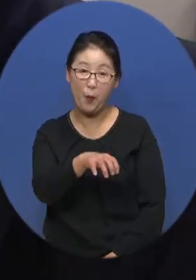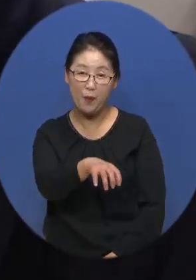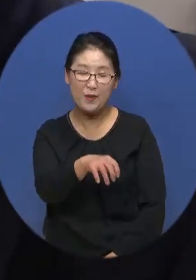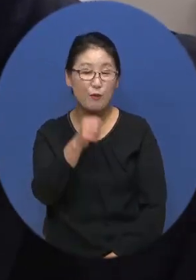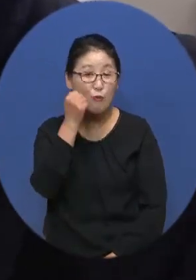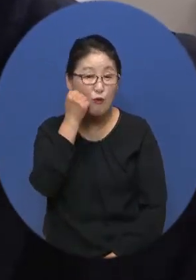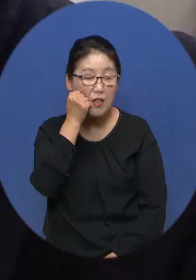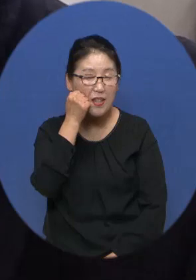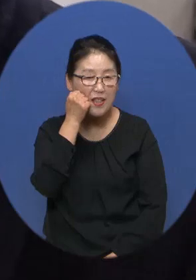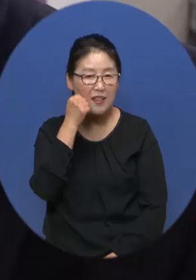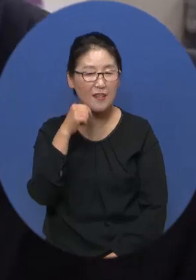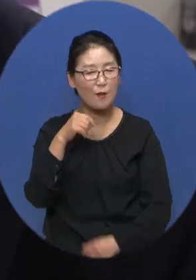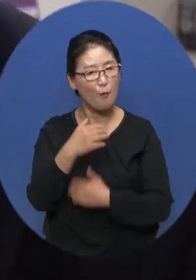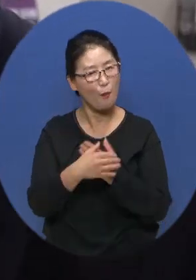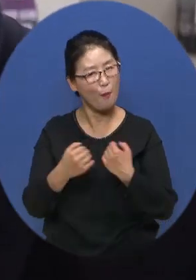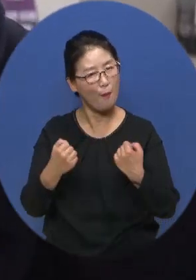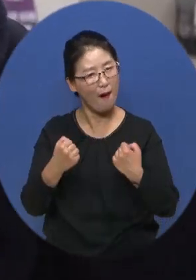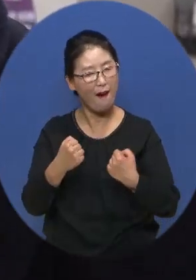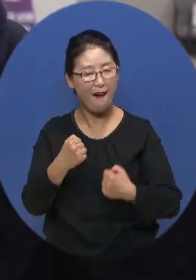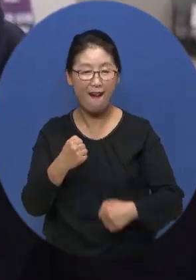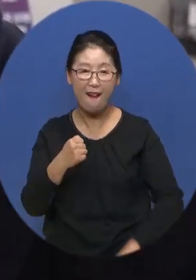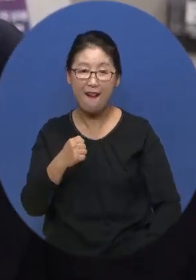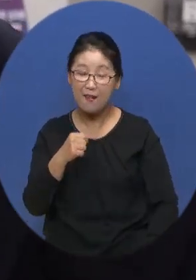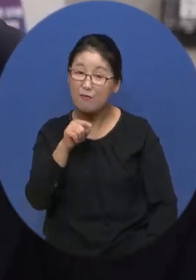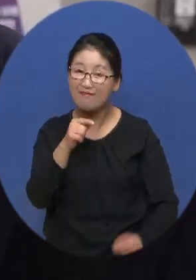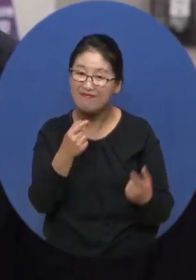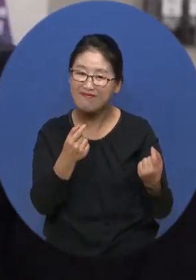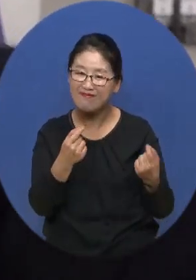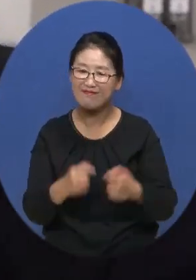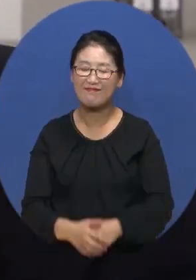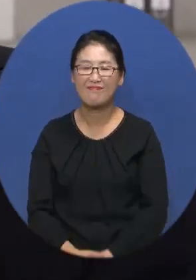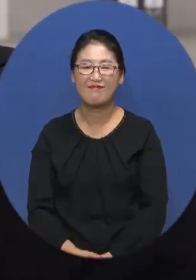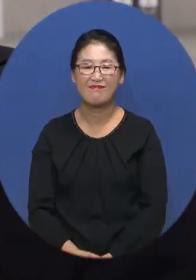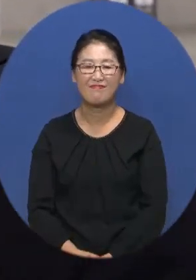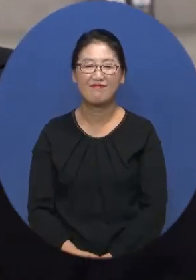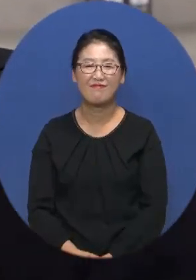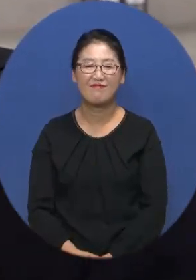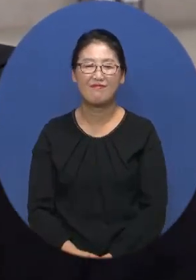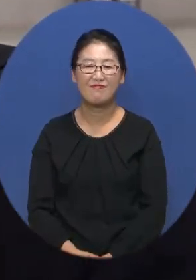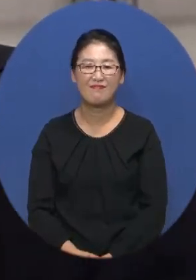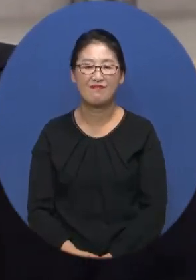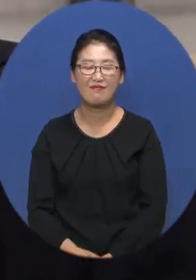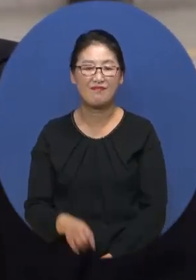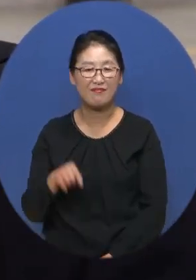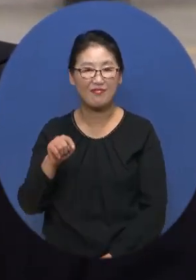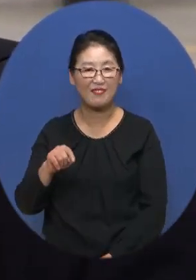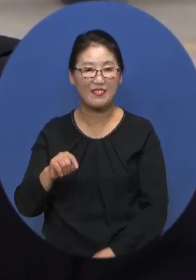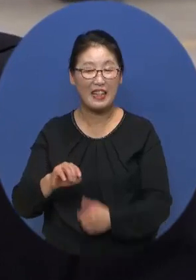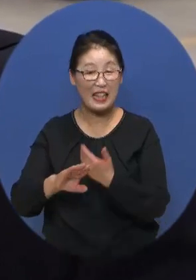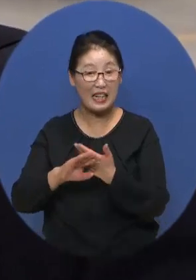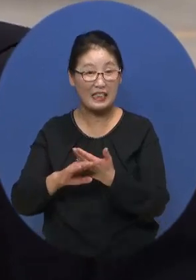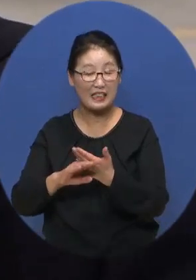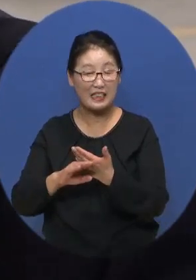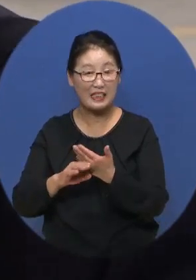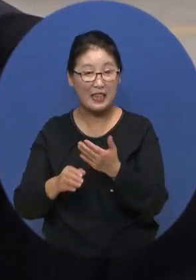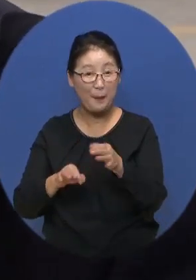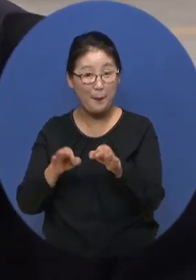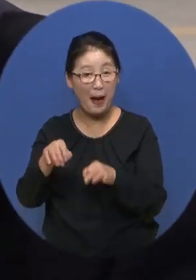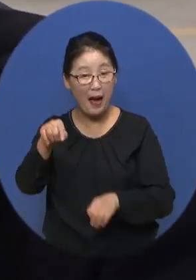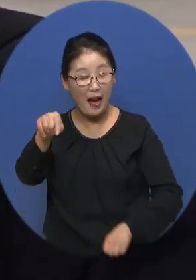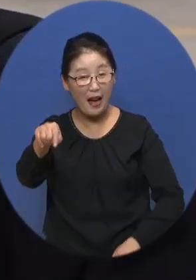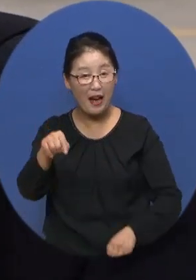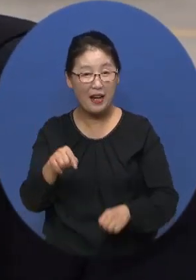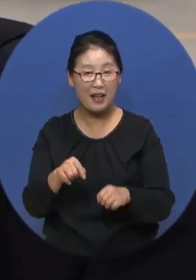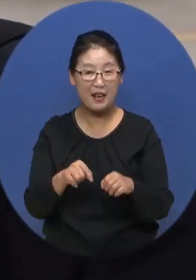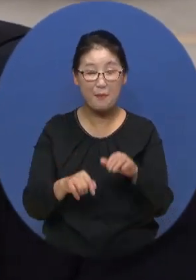조금 건강하게 먹을 수 있도록 만들었겠죠. 차별의 차이가 나는 그런 것 같아요. 그렇지,